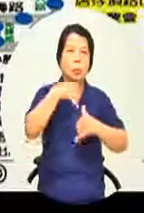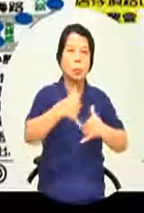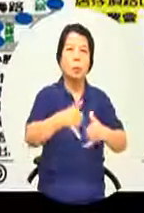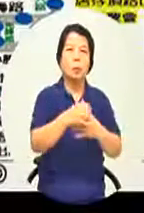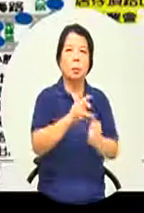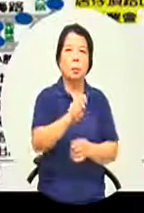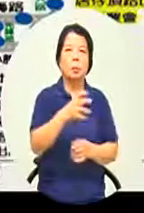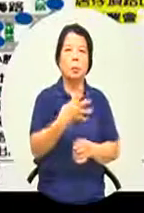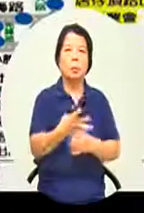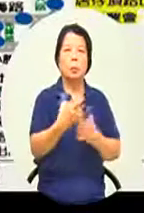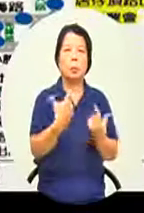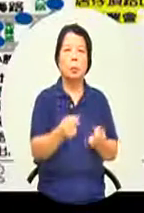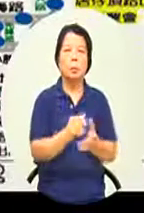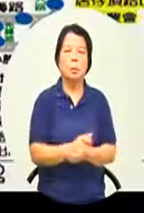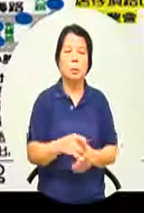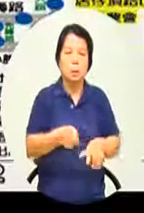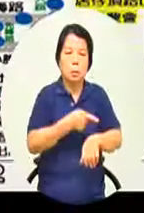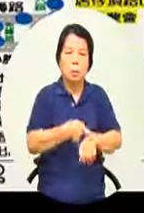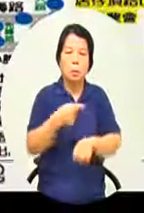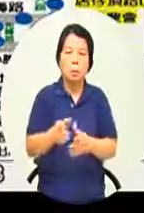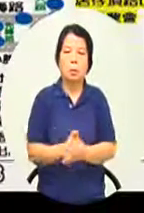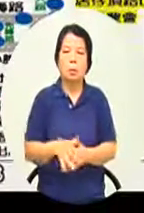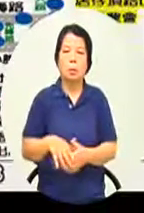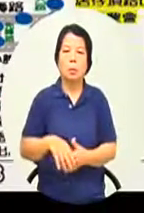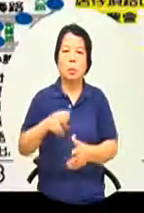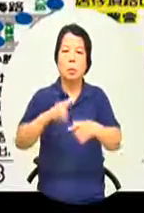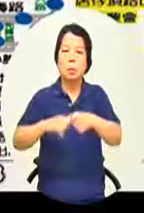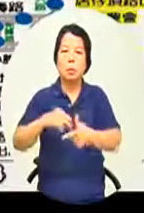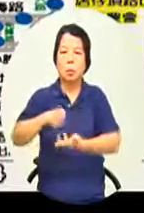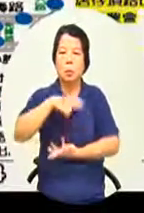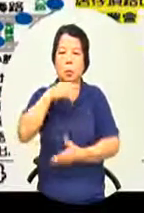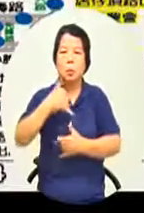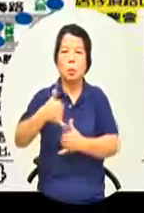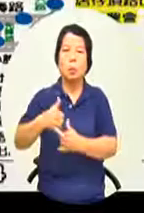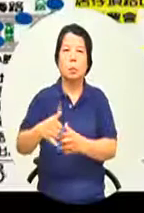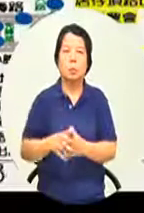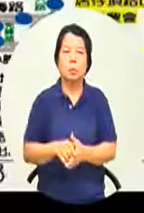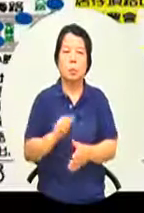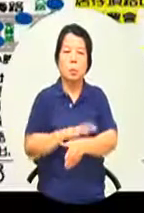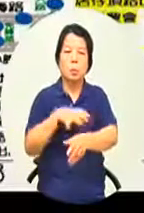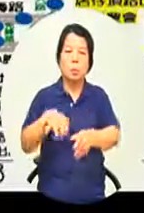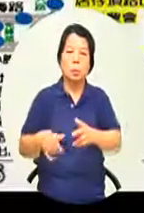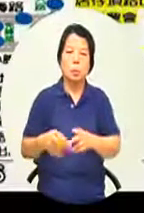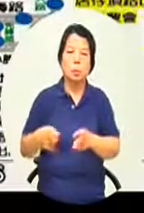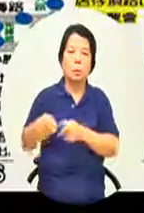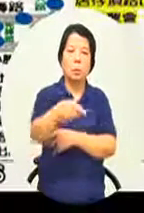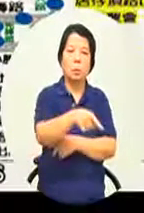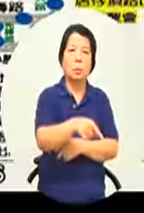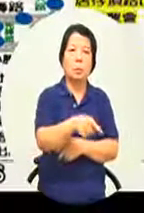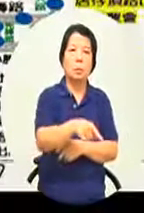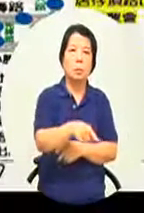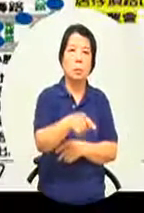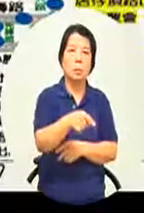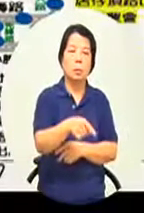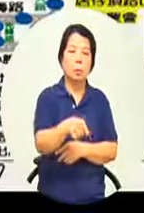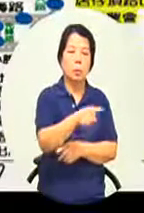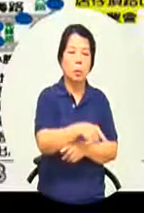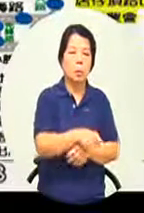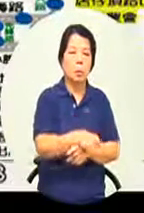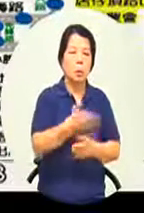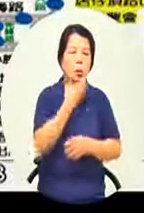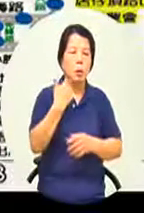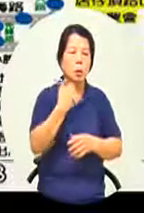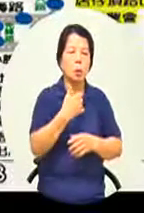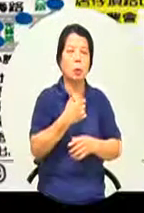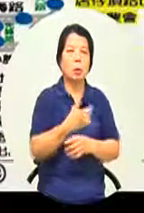是一样，24也是从介寿路从左营大路这边到介寿路介寿路口先锋路必胜路